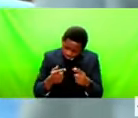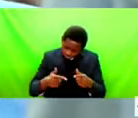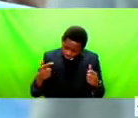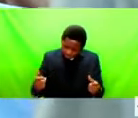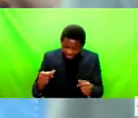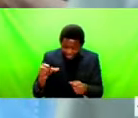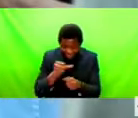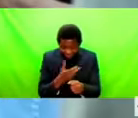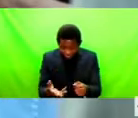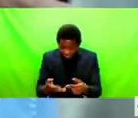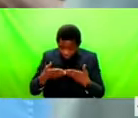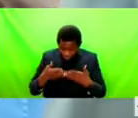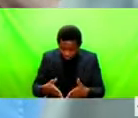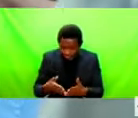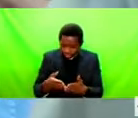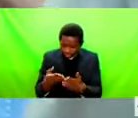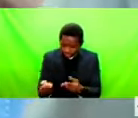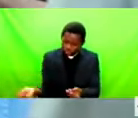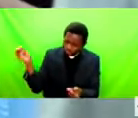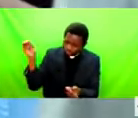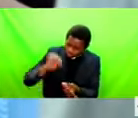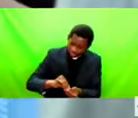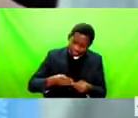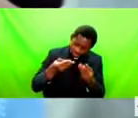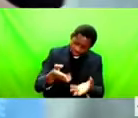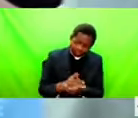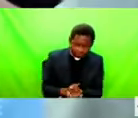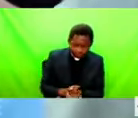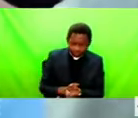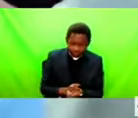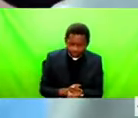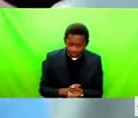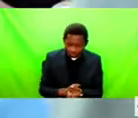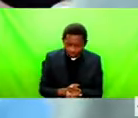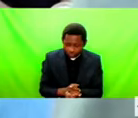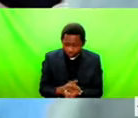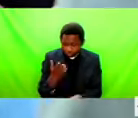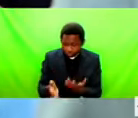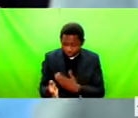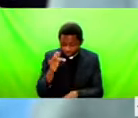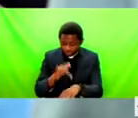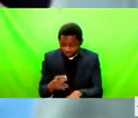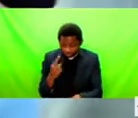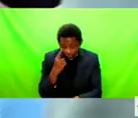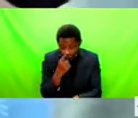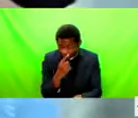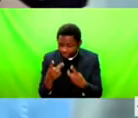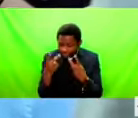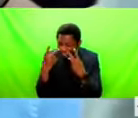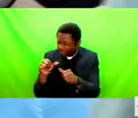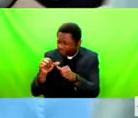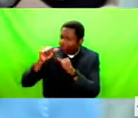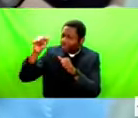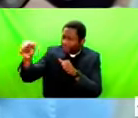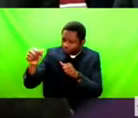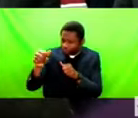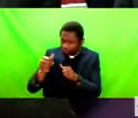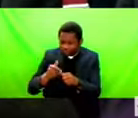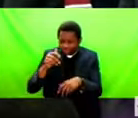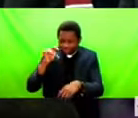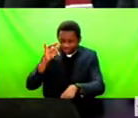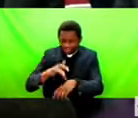mfam biara on shama na mu amen erade nso mo ni ngo foforo na mo hu nkwa chi on so ma so